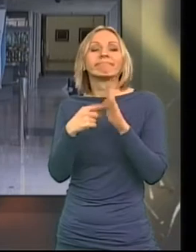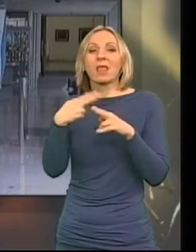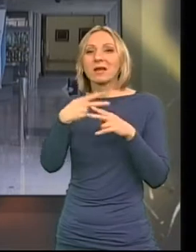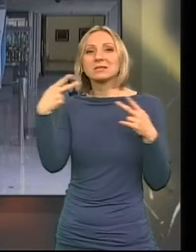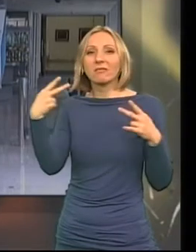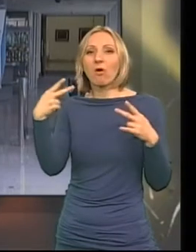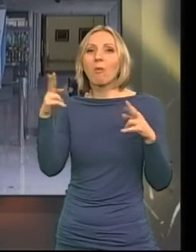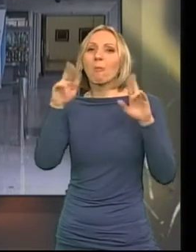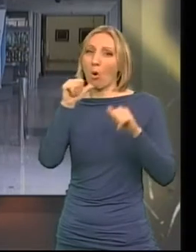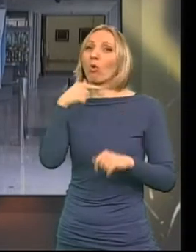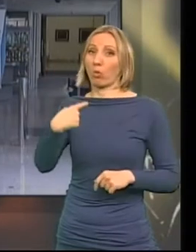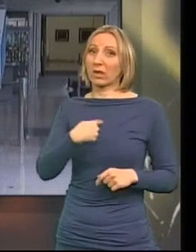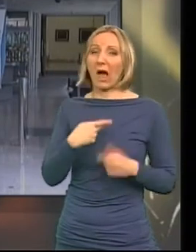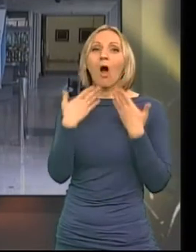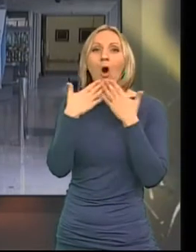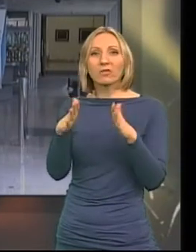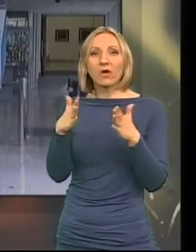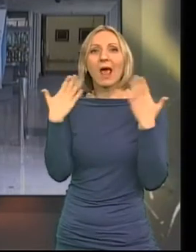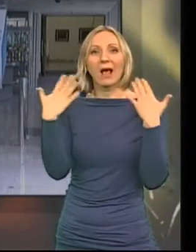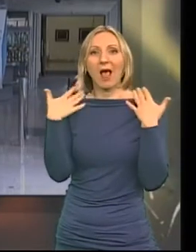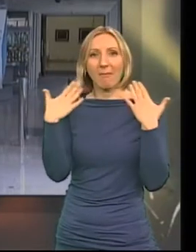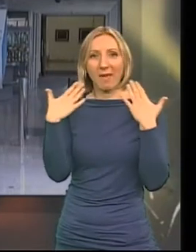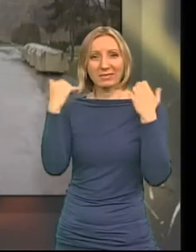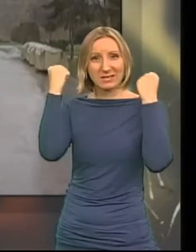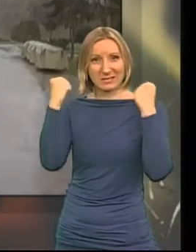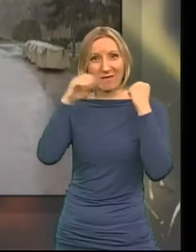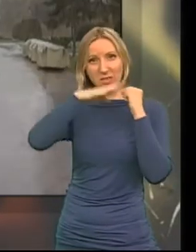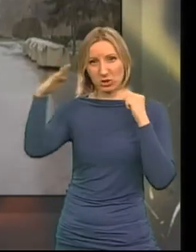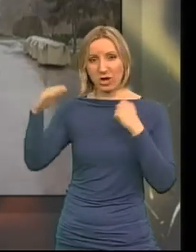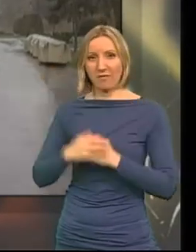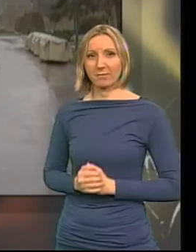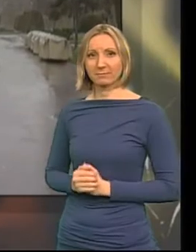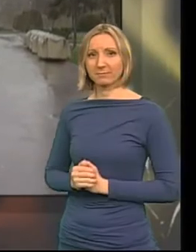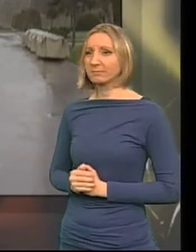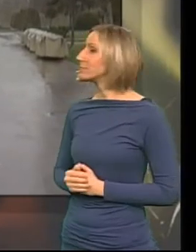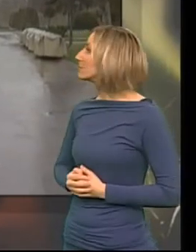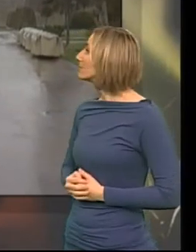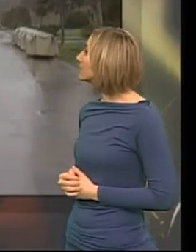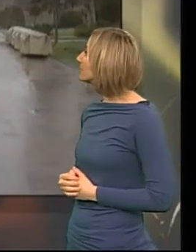Mogu i ja otvorena je na Kalemegdanskoj tvrđavi. To